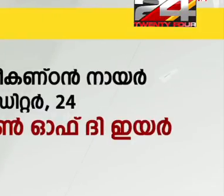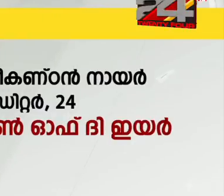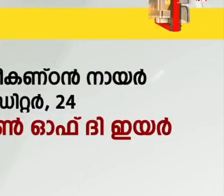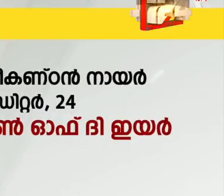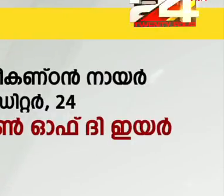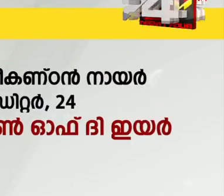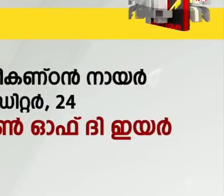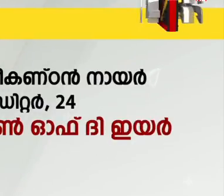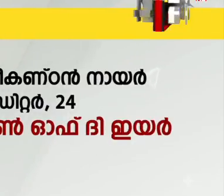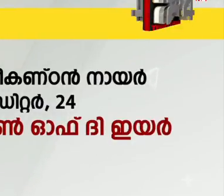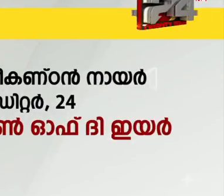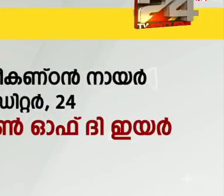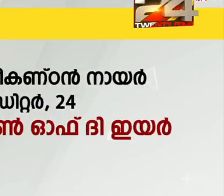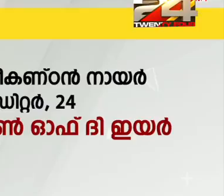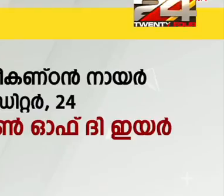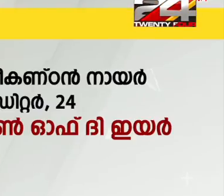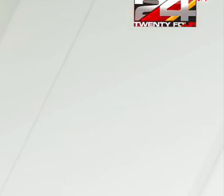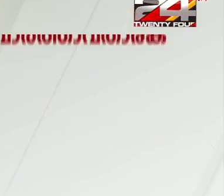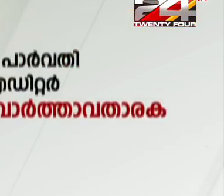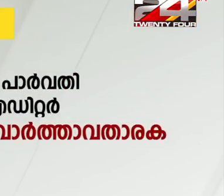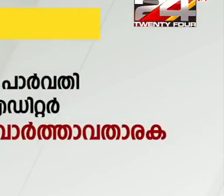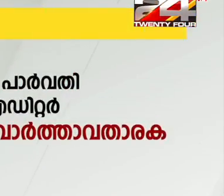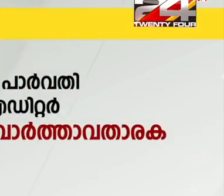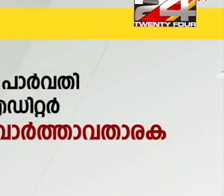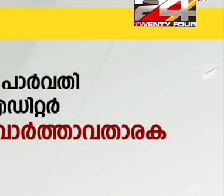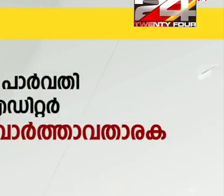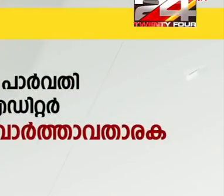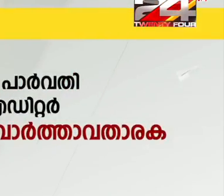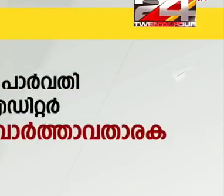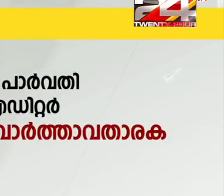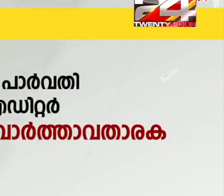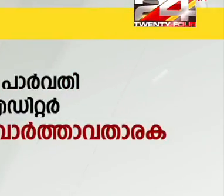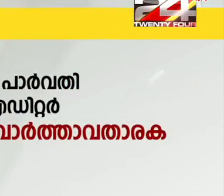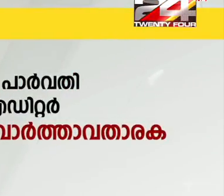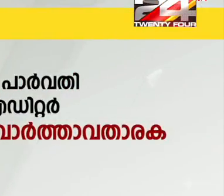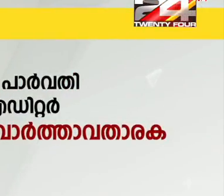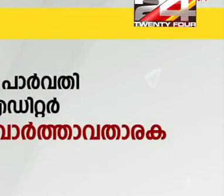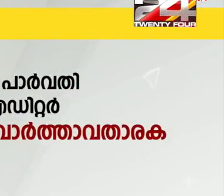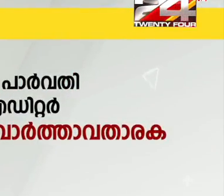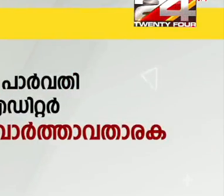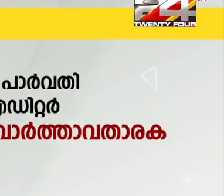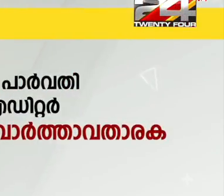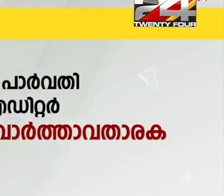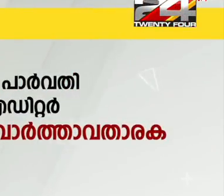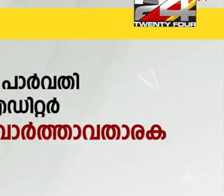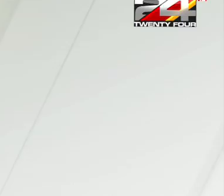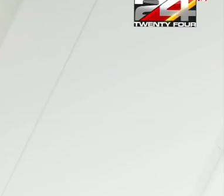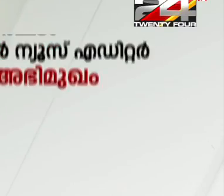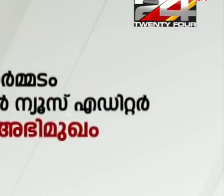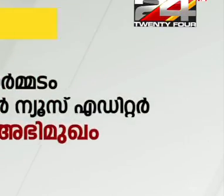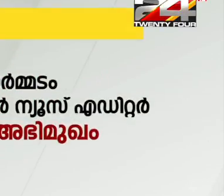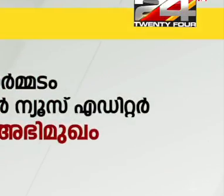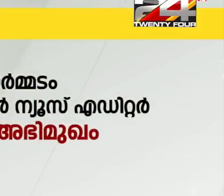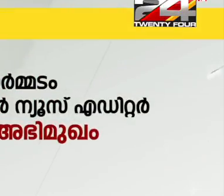പുരസ്കാരങ്ങളിൽ 3 അവാർഡുകൾ 24 ലഭിച്ചു. 24 ന്യൂസ് എഡിറ്റർ സുജിയ പാർവതിയാണ് മികച്ച വാർത്താവതാരക. മികച്ച അഭിമുഖത്തിനുള്ള പുരസ്കാരം സീനിയർ ന്യൂസ്